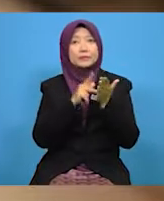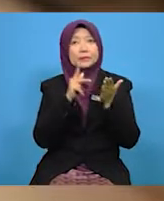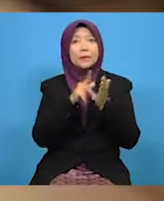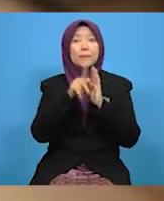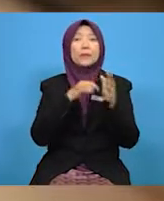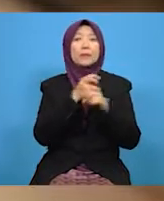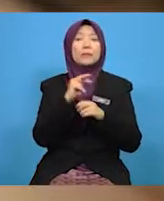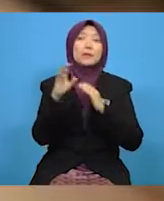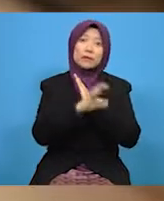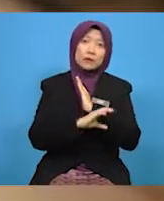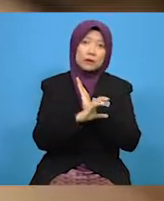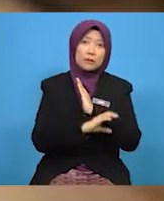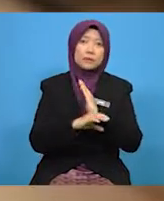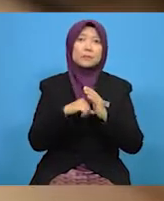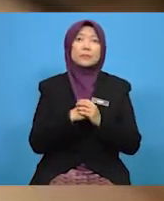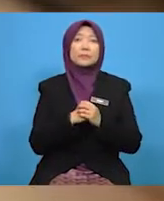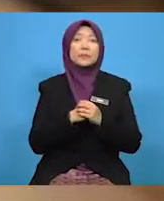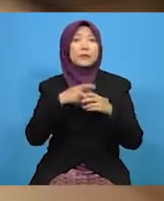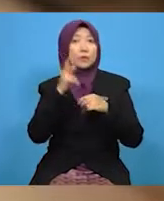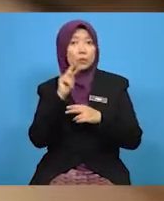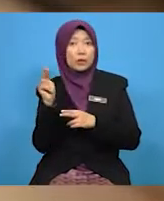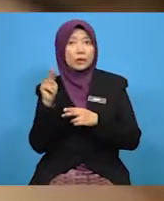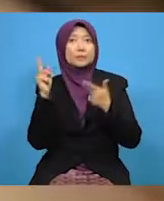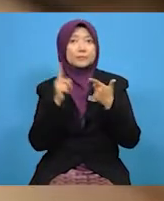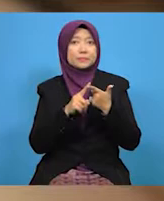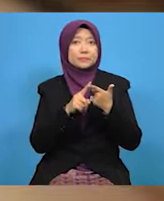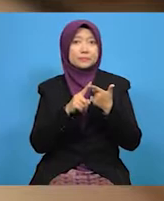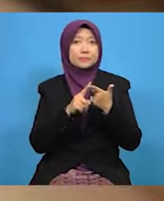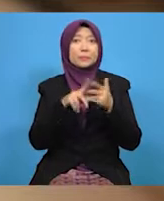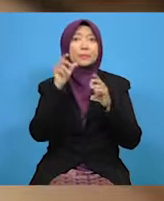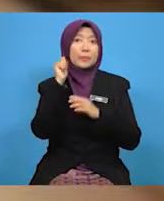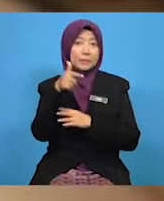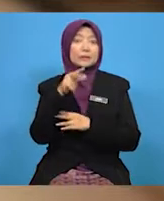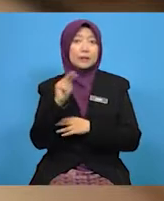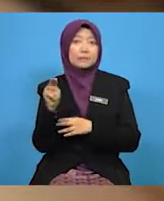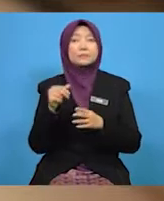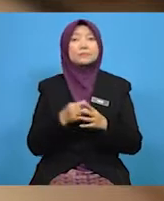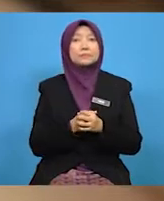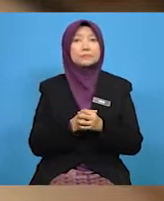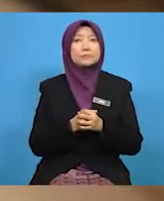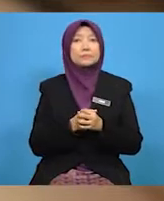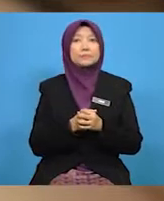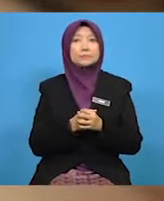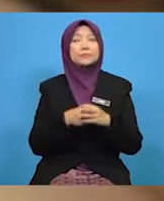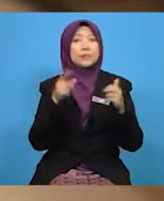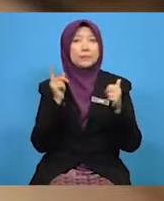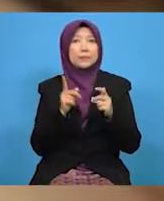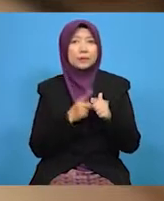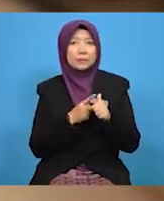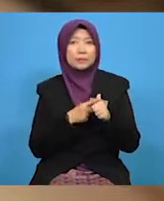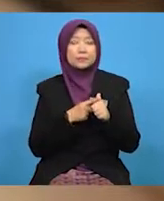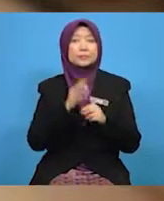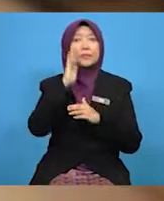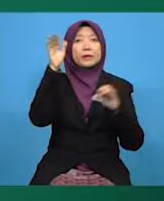negara, iaitu kaedah keluaran dan kaedah perbelanjaan. Terlebih dahulu, saya